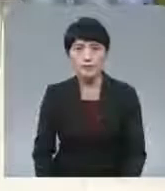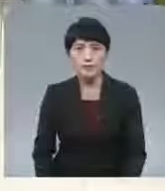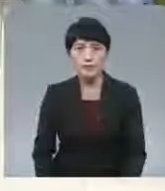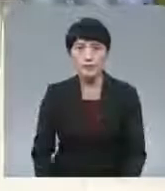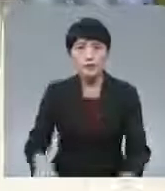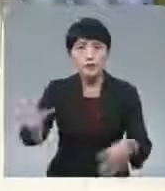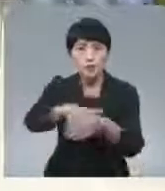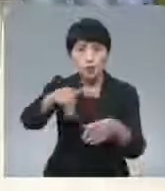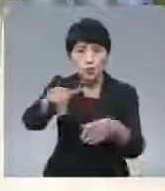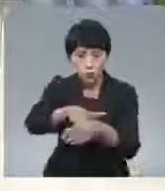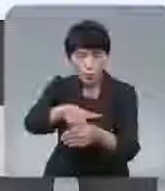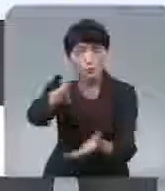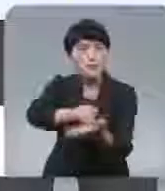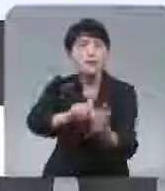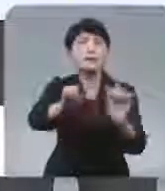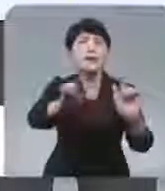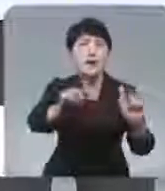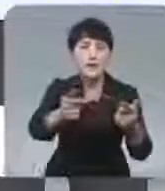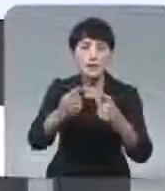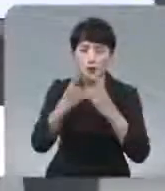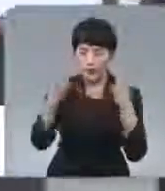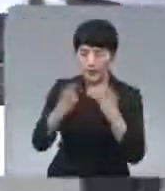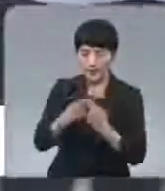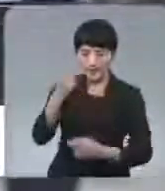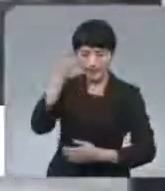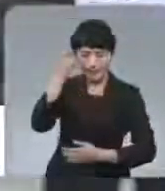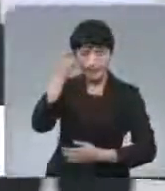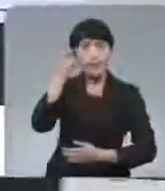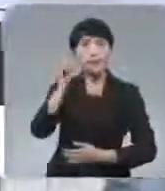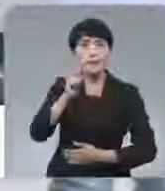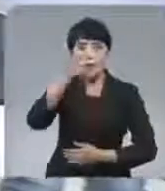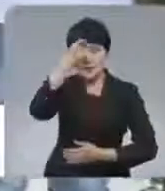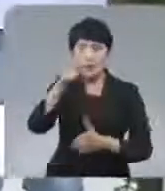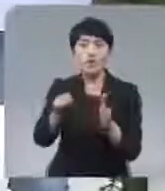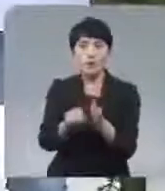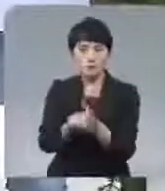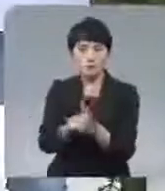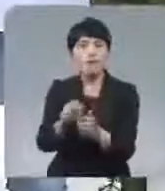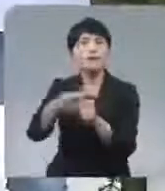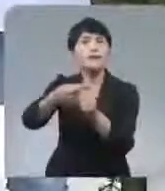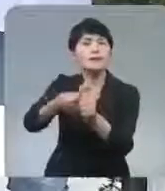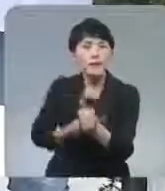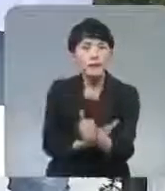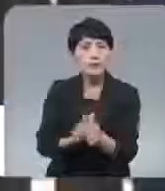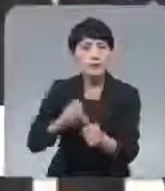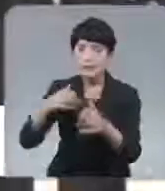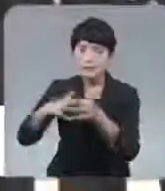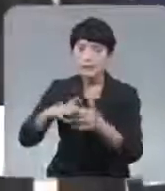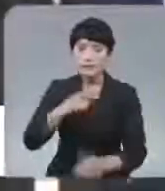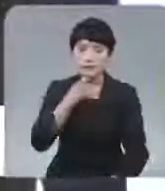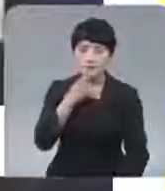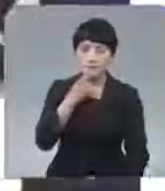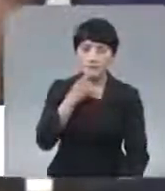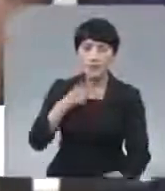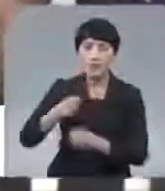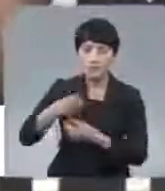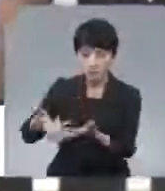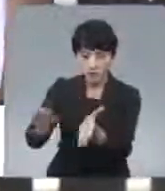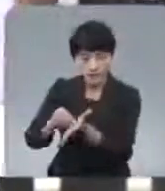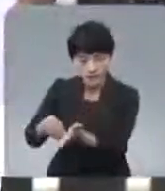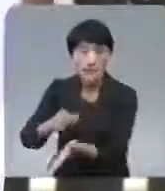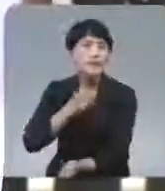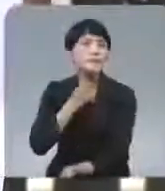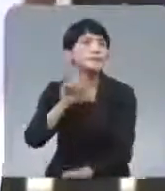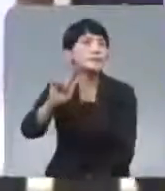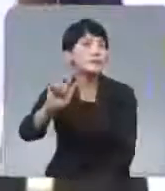是大法院首次对出于个人非暴力主义信念和基督教信仰拒绝服兵役者宣判无罪。大法